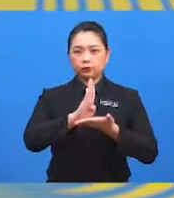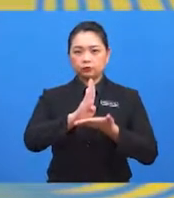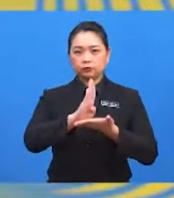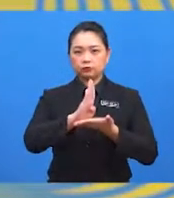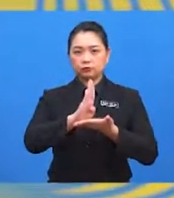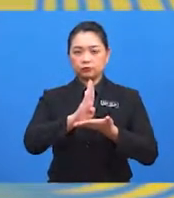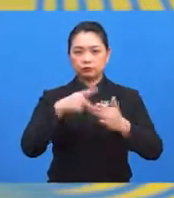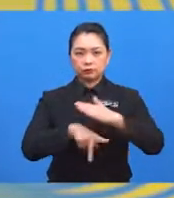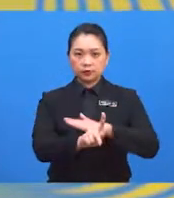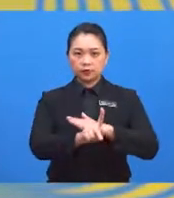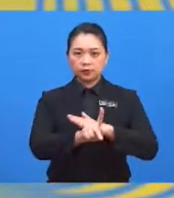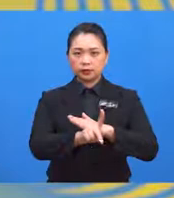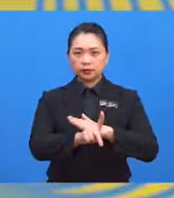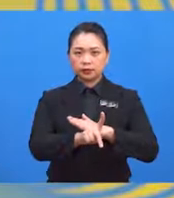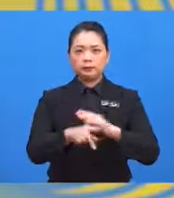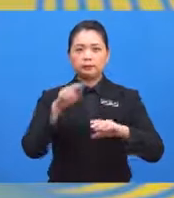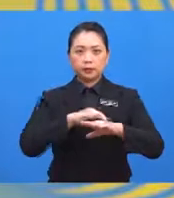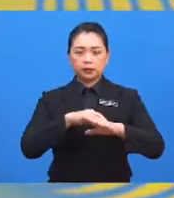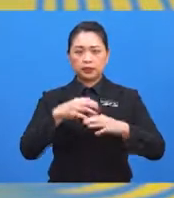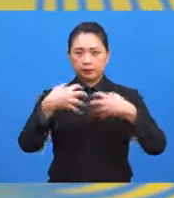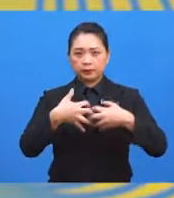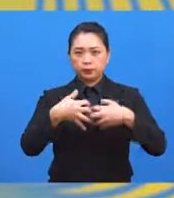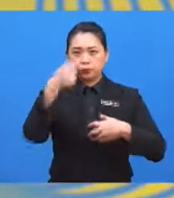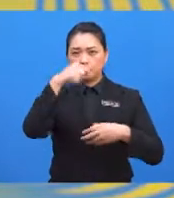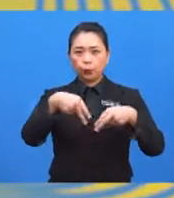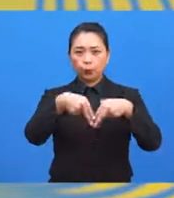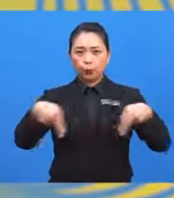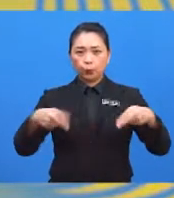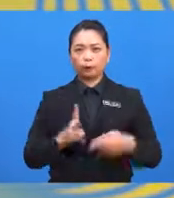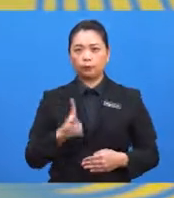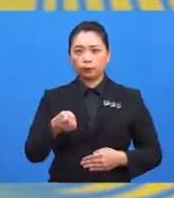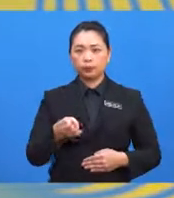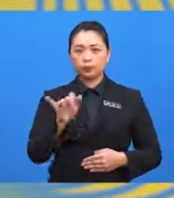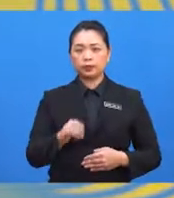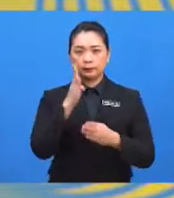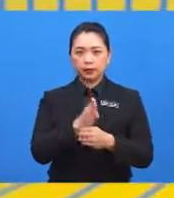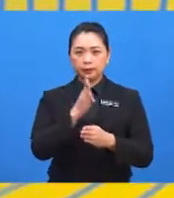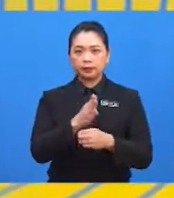membuat tetapan pada mesin untuk ukuran pemotongan yang sebenar.